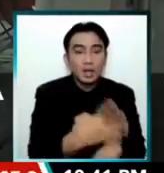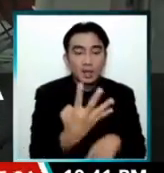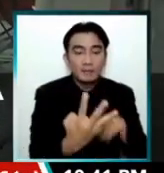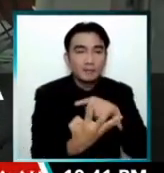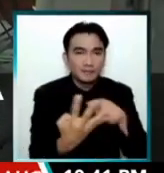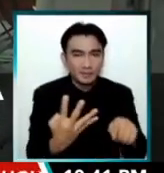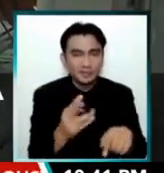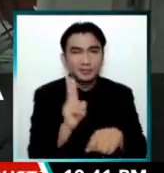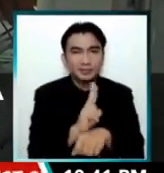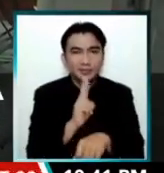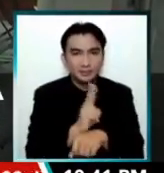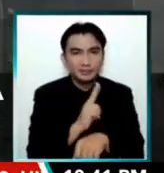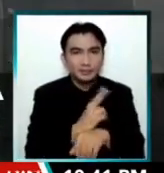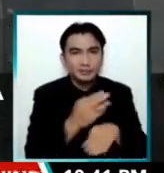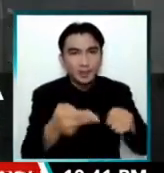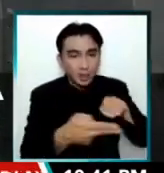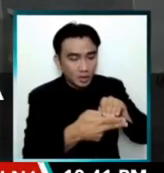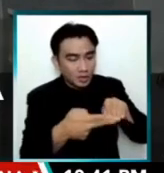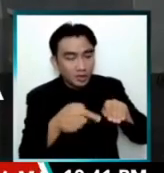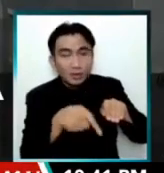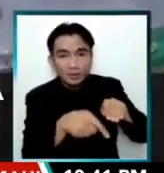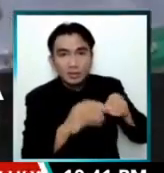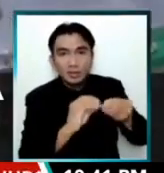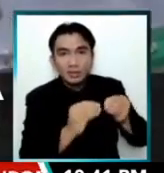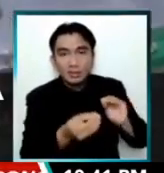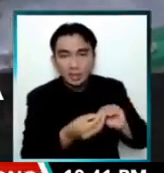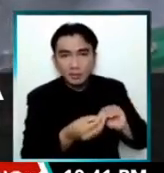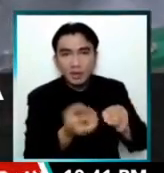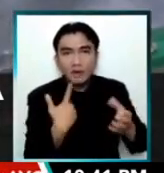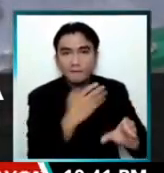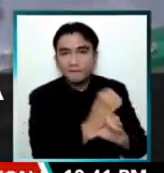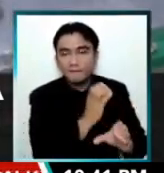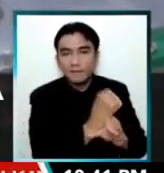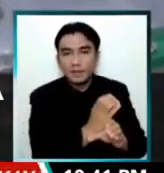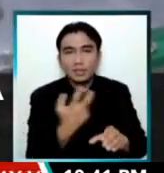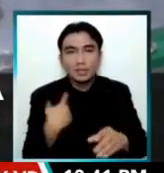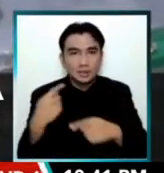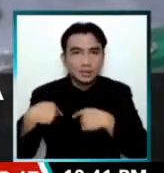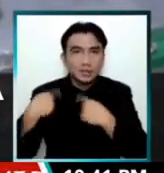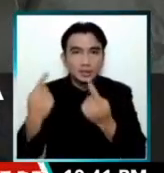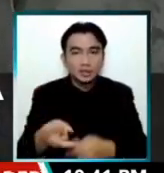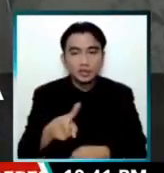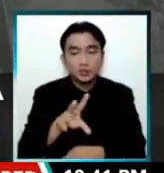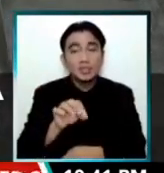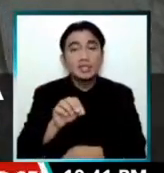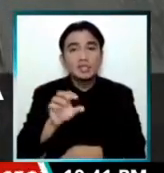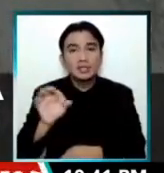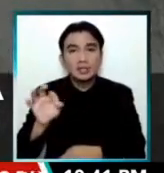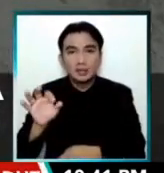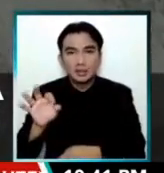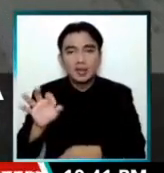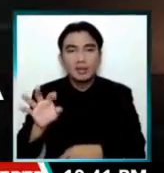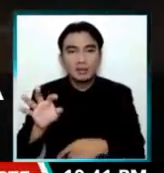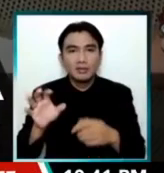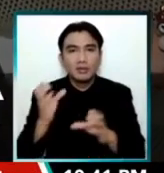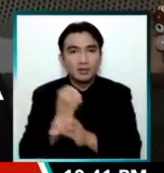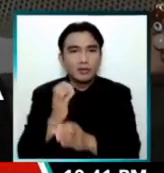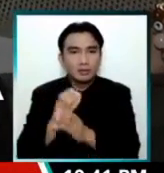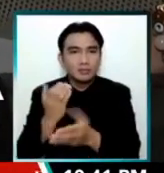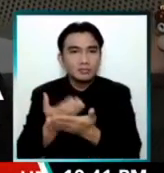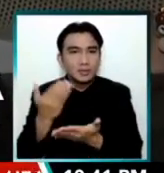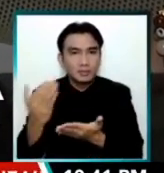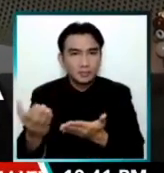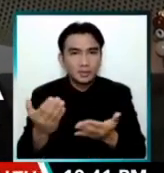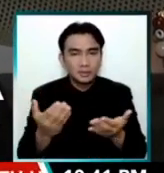bagong plaka na kasi ang mga ito para sa mga sasakyang binili simula noong taong 2019 hanggang sa kasalukuyan.